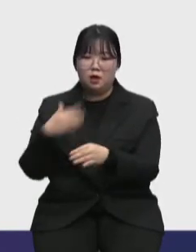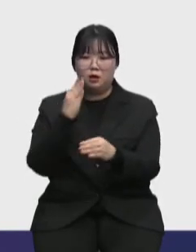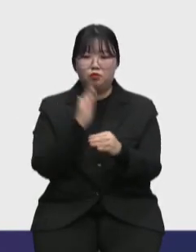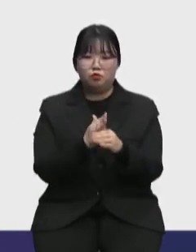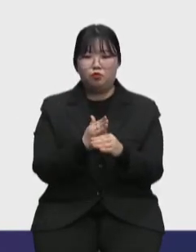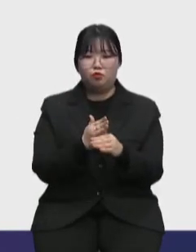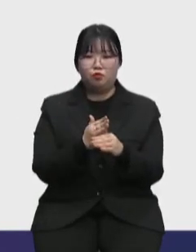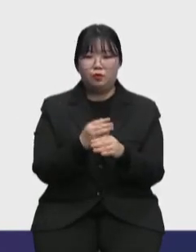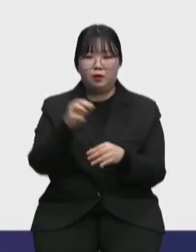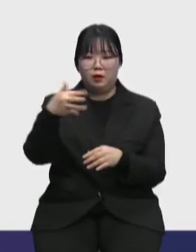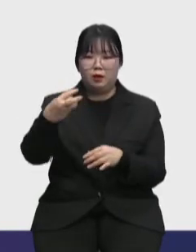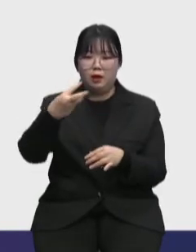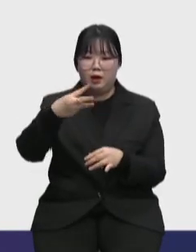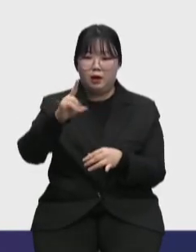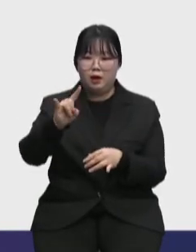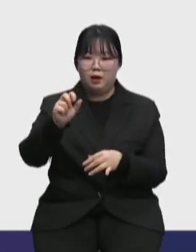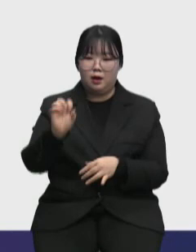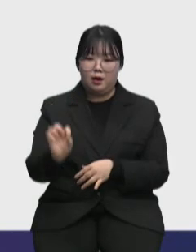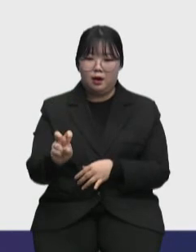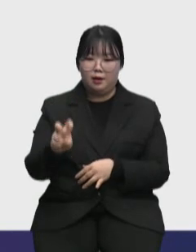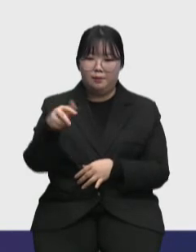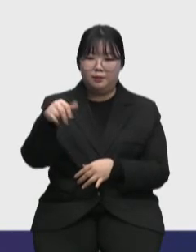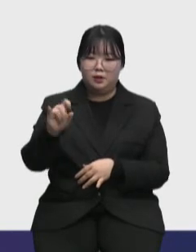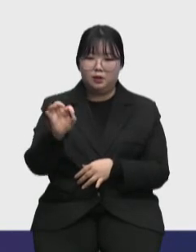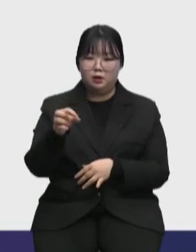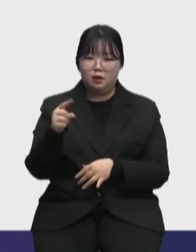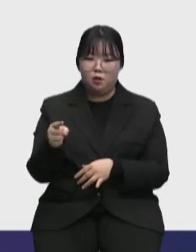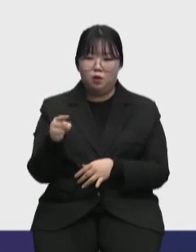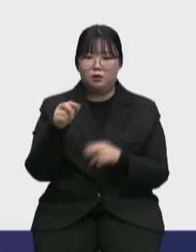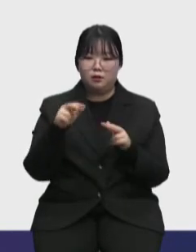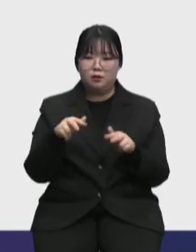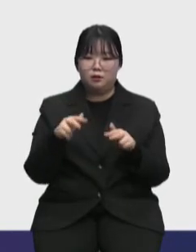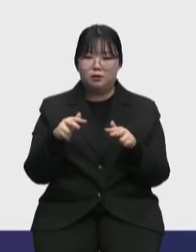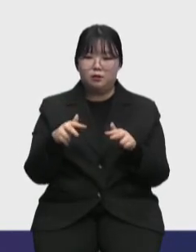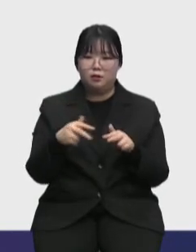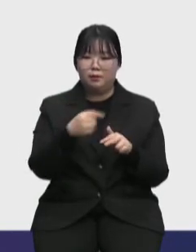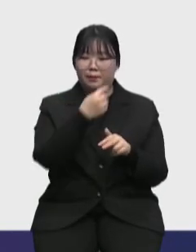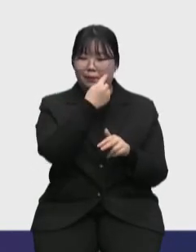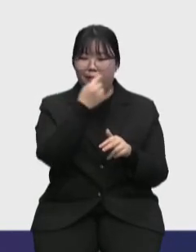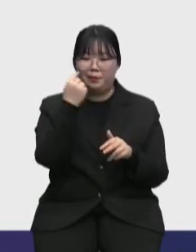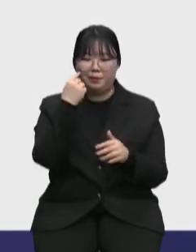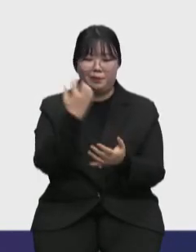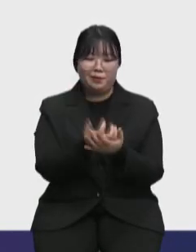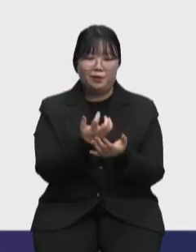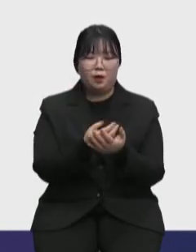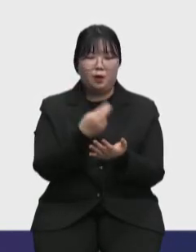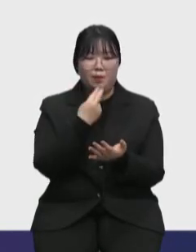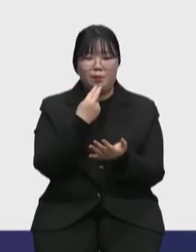않았고 식민지성을 전혀 인정하지 않은 몰 역사적 서술이라고 말했다고